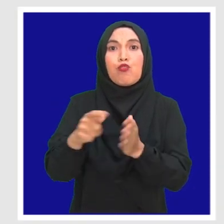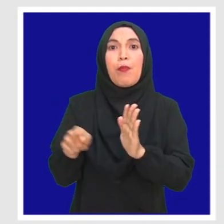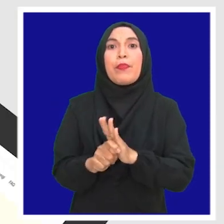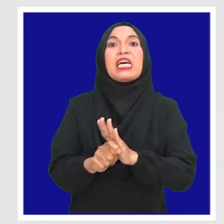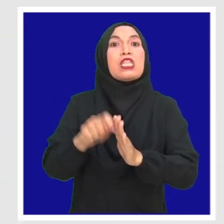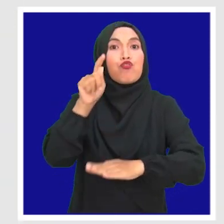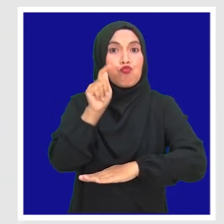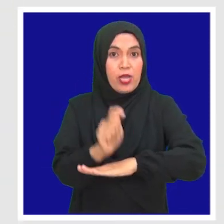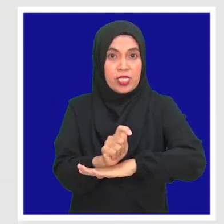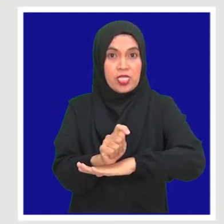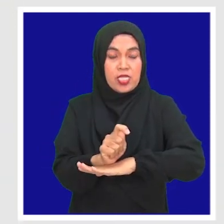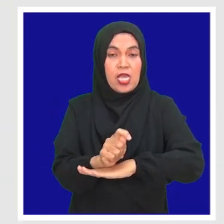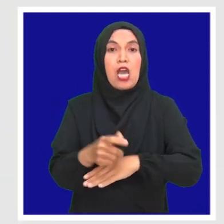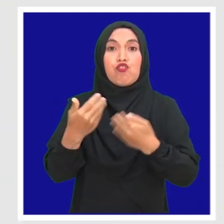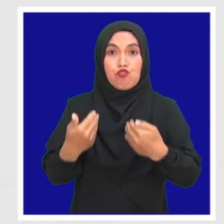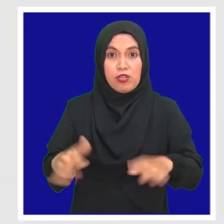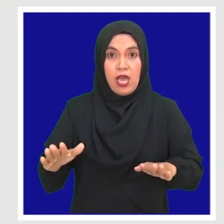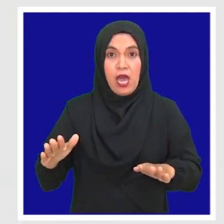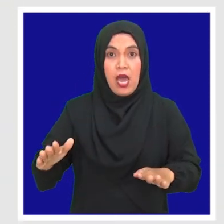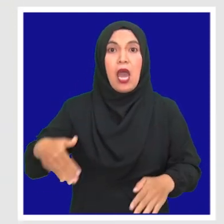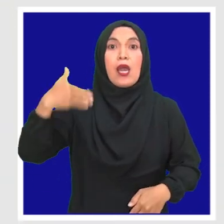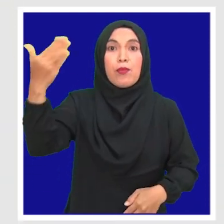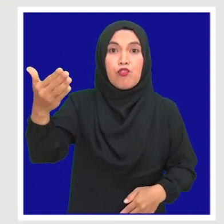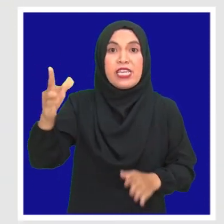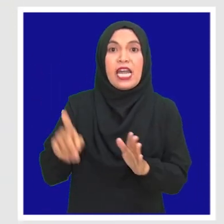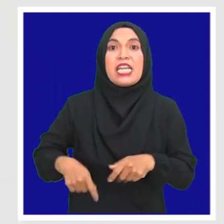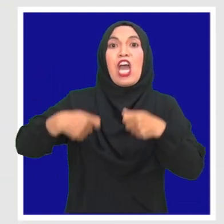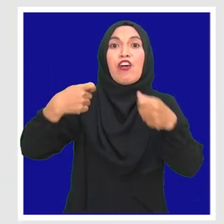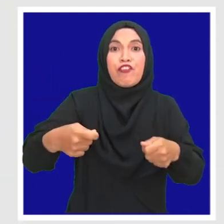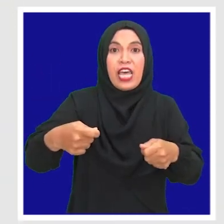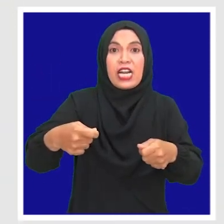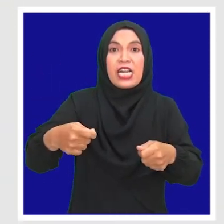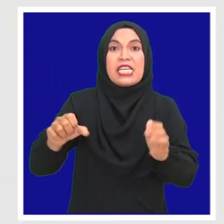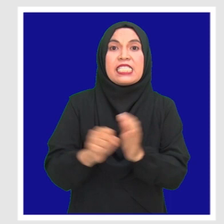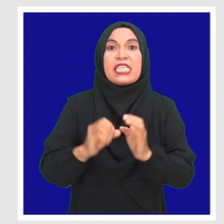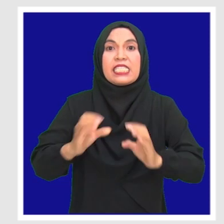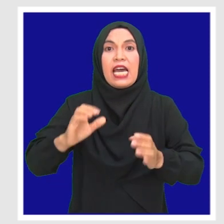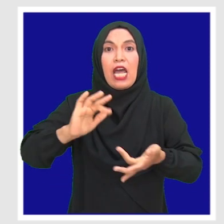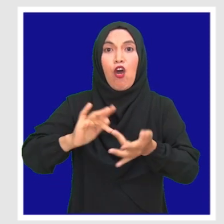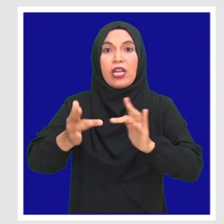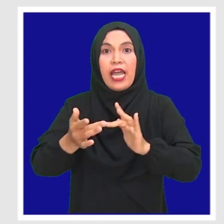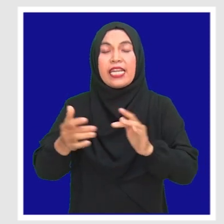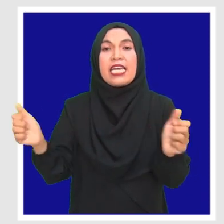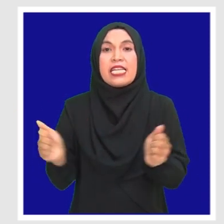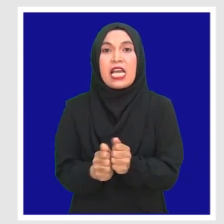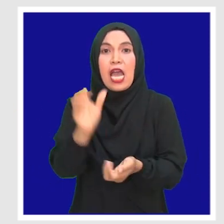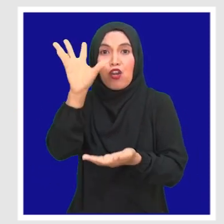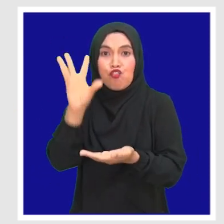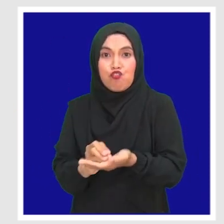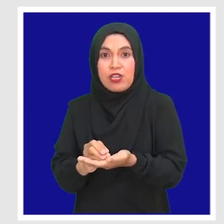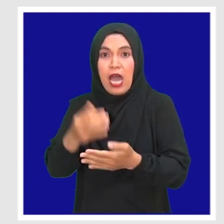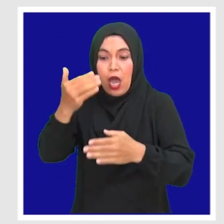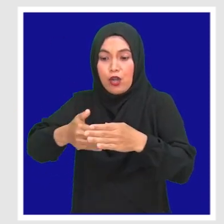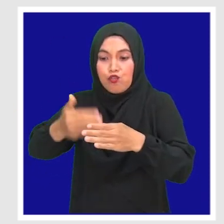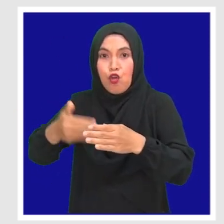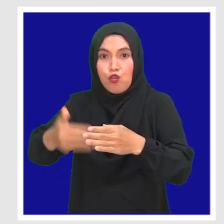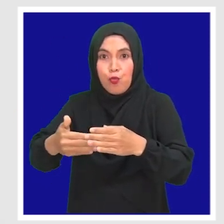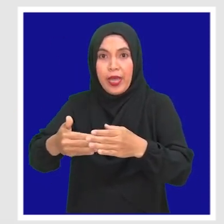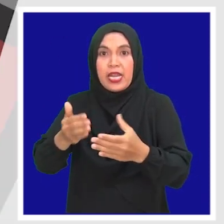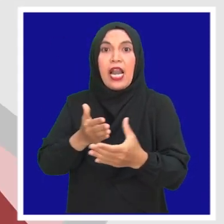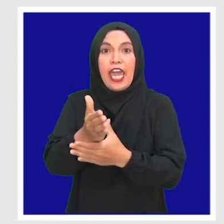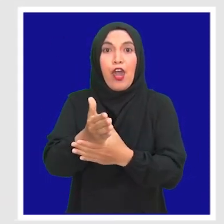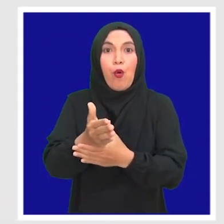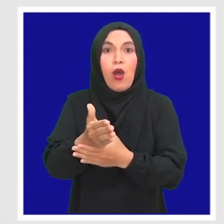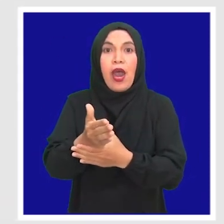Saterasna, pendaftaran perkara dilakukan secara online ku ngunggah dokumen permohonan atanapi gugatan ngalalui akun